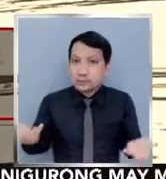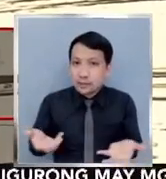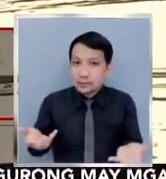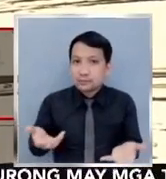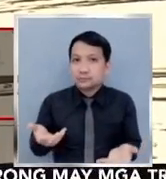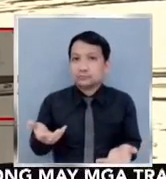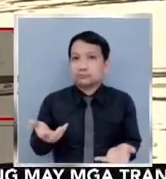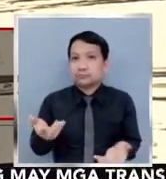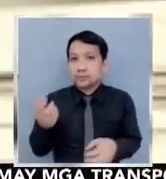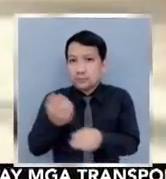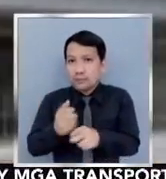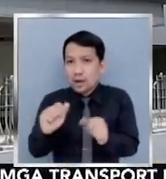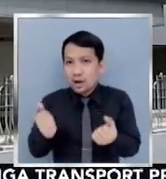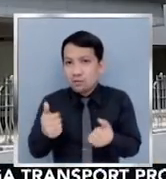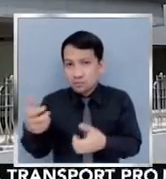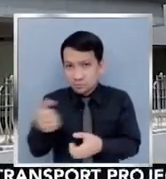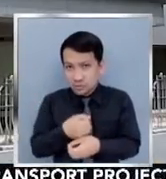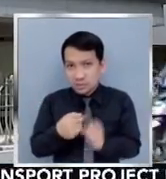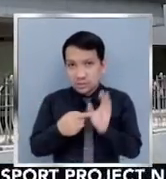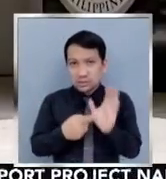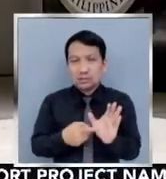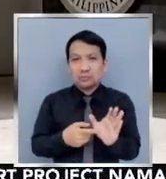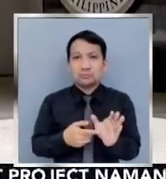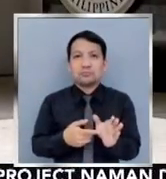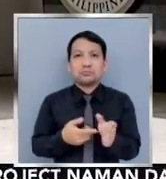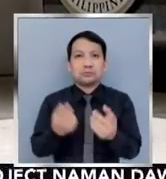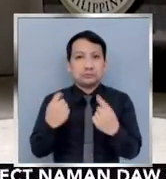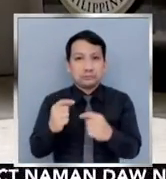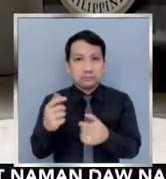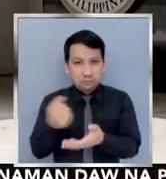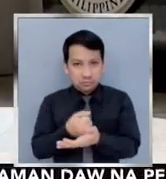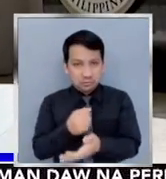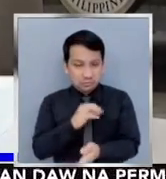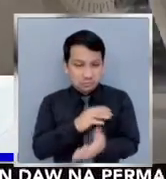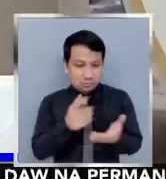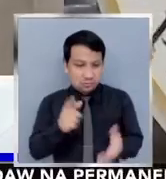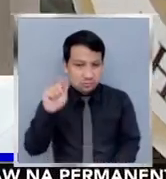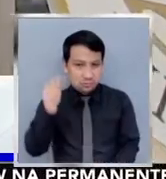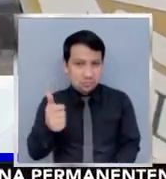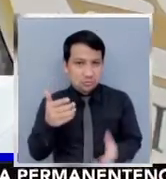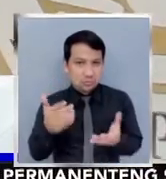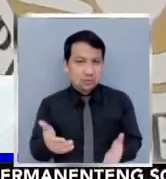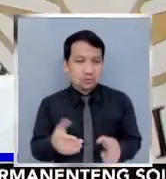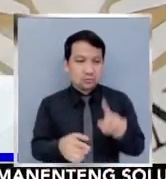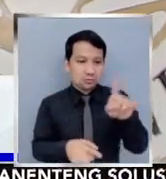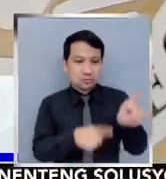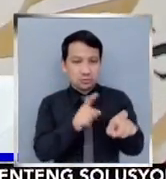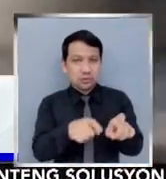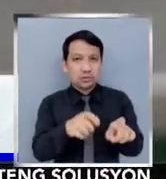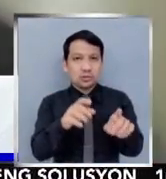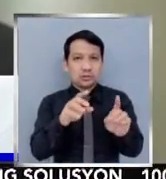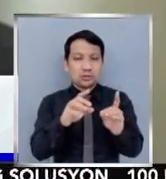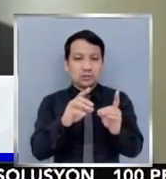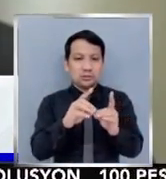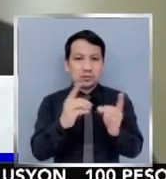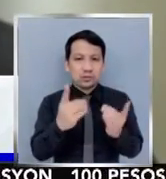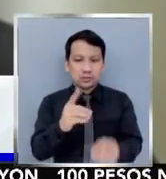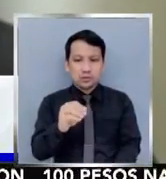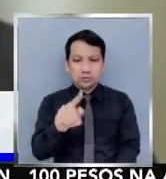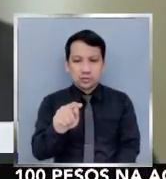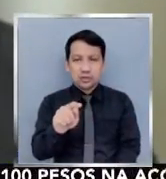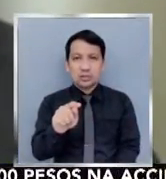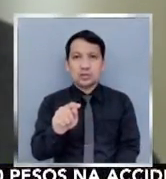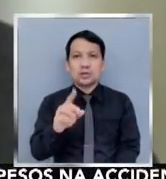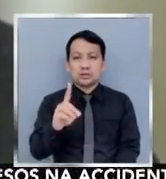paano mag-claim natin mga insurer? Sinusubukan pa ng GMA News na makuha ang pahayag ng Department of Tourism. Para sa